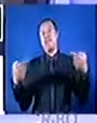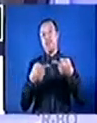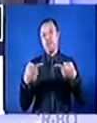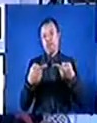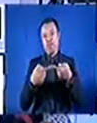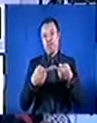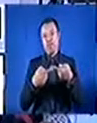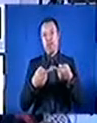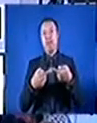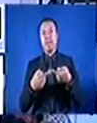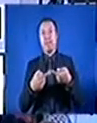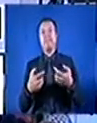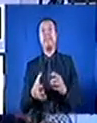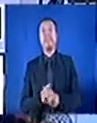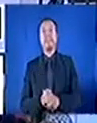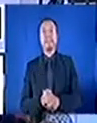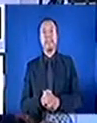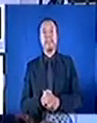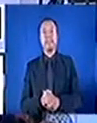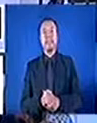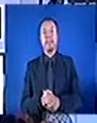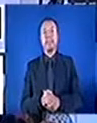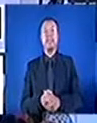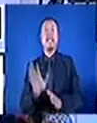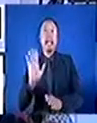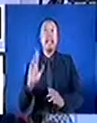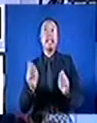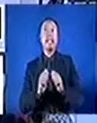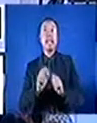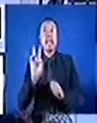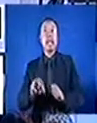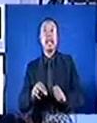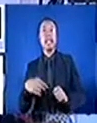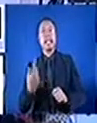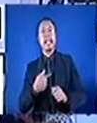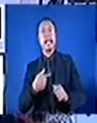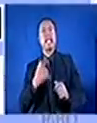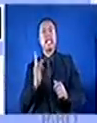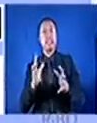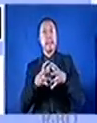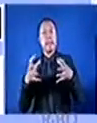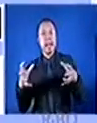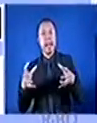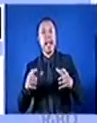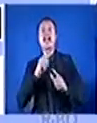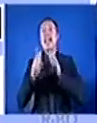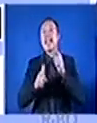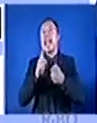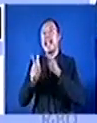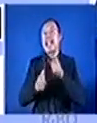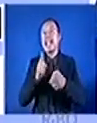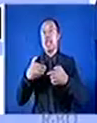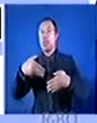match di antara keduanya. Selain itu juga kami akan terus mengembangkan